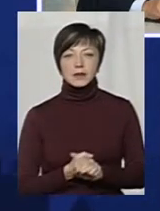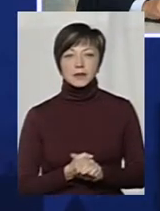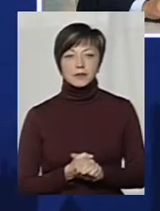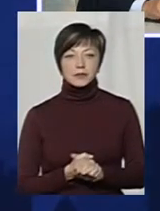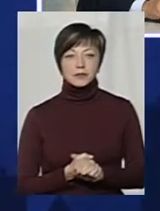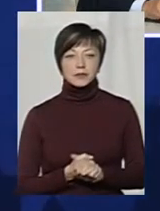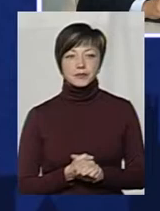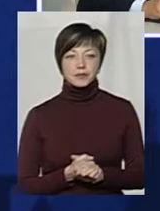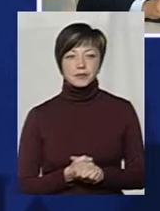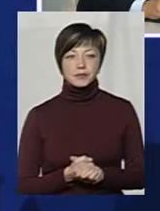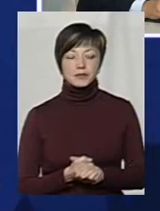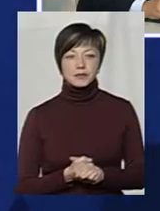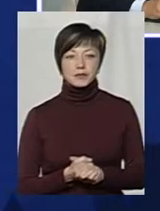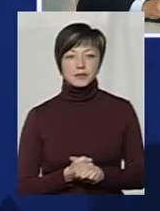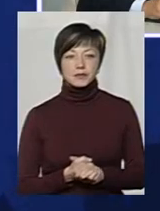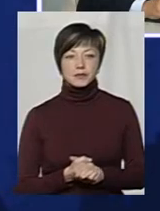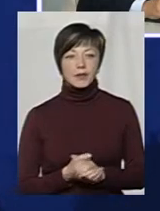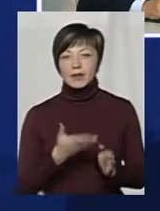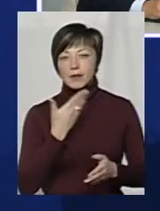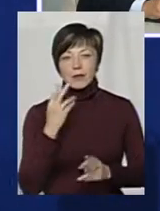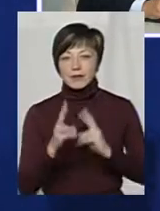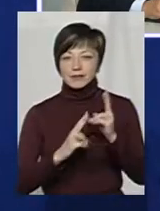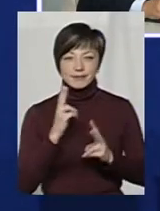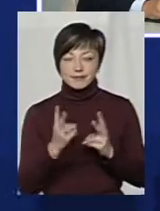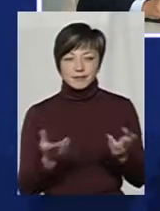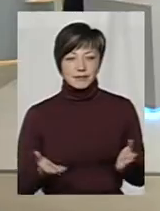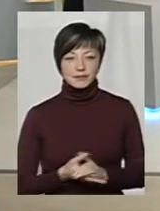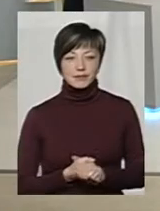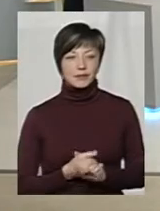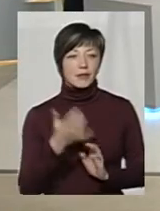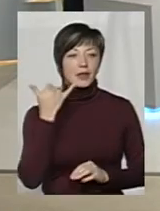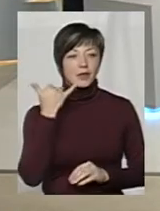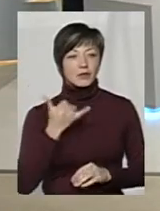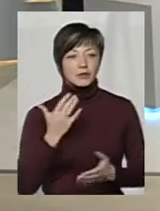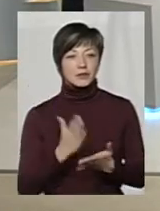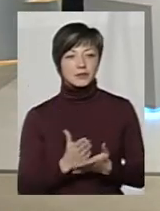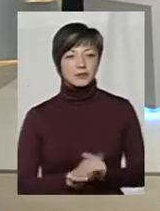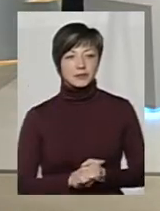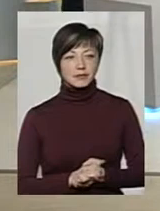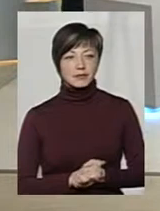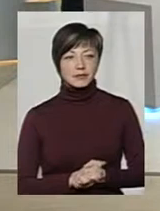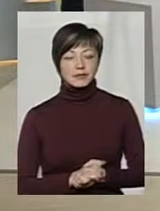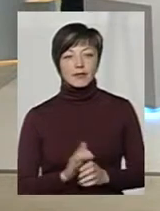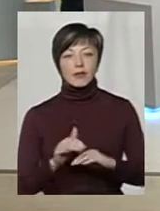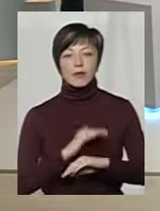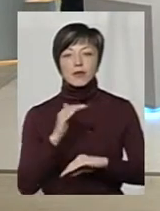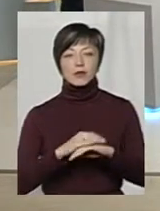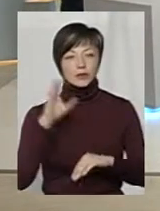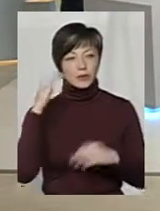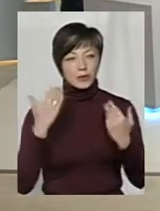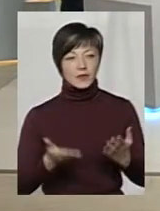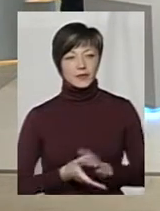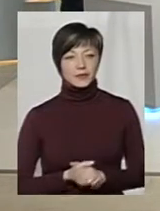немає до чого якось придертися, немає жодного заваження. Маємо телефонний дзвінок. Добрий вечір, слухаємо вас.